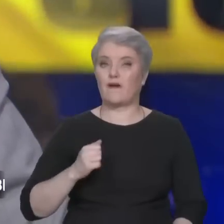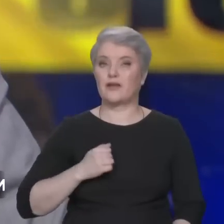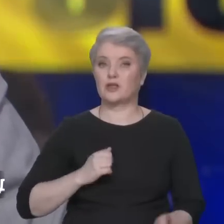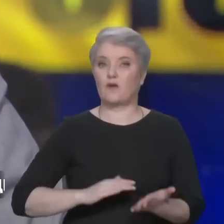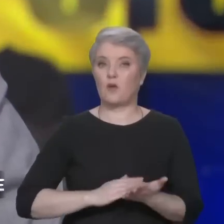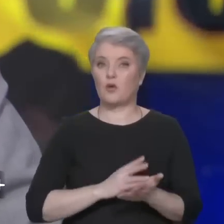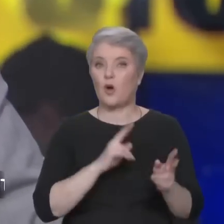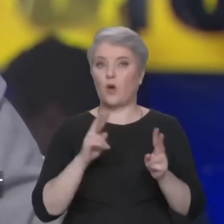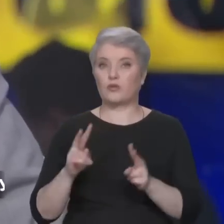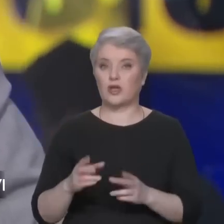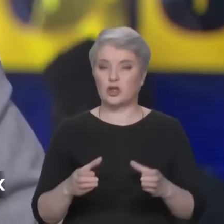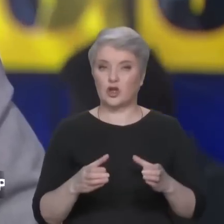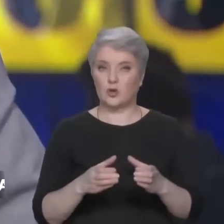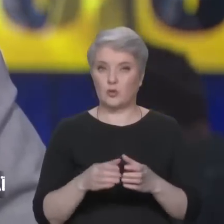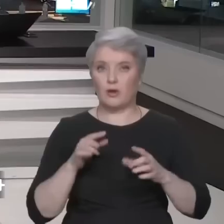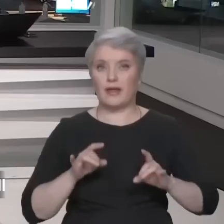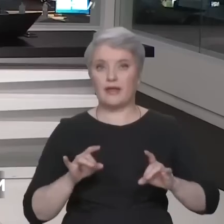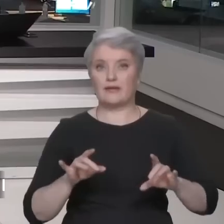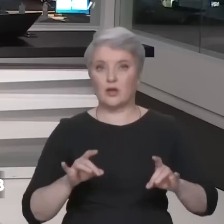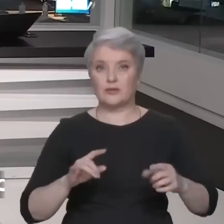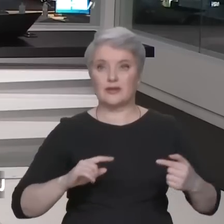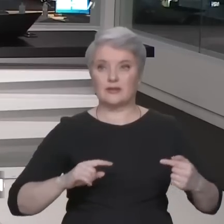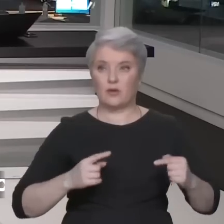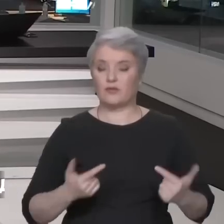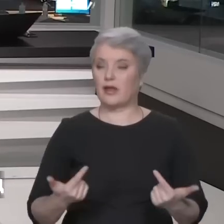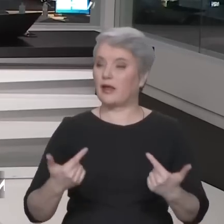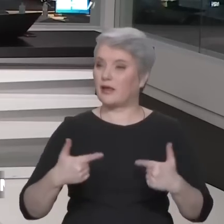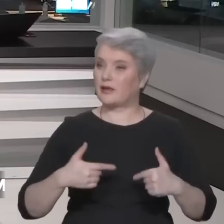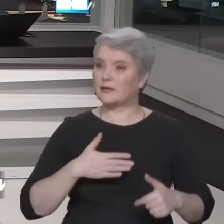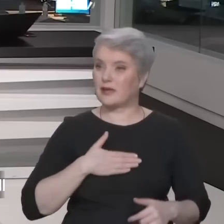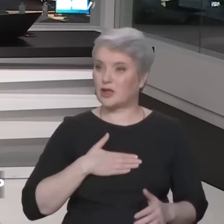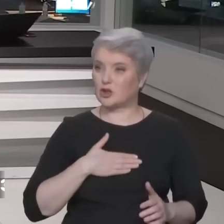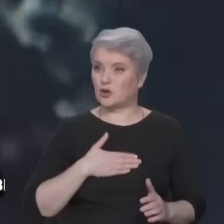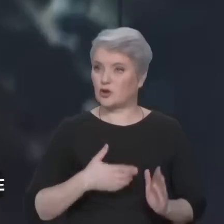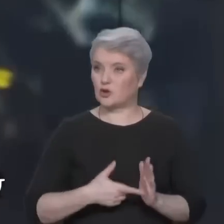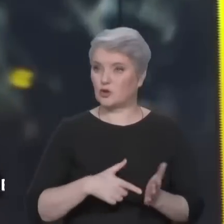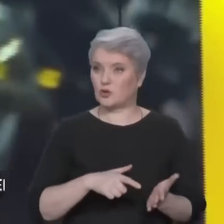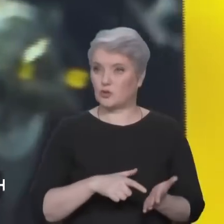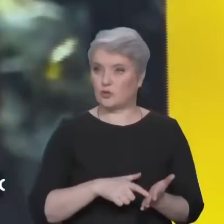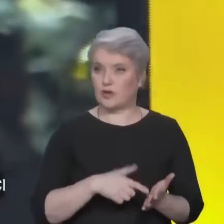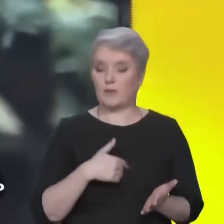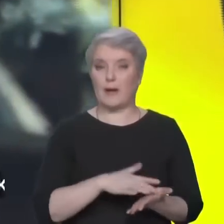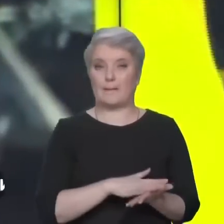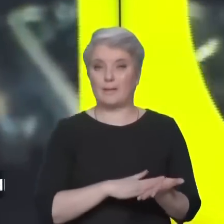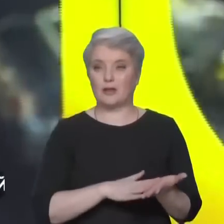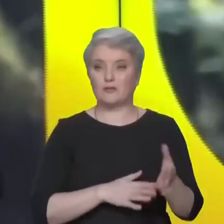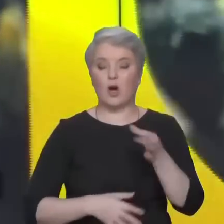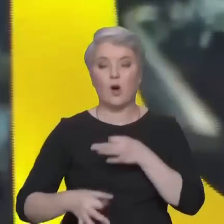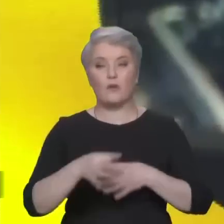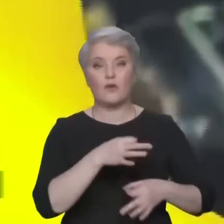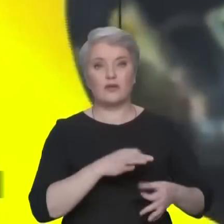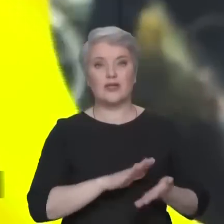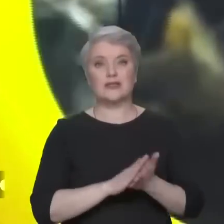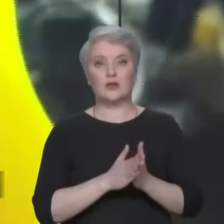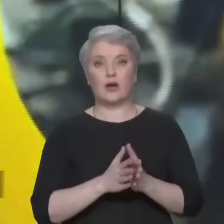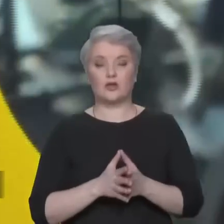групи «Інформаційний спротив», гість нашої студії наживо. Ми продовжуємо обговорювати ситуацію